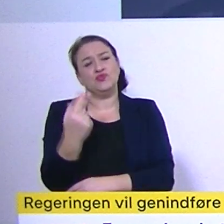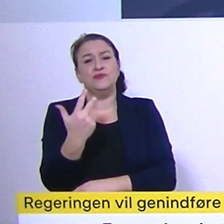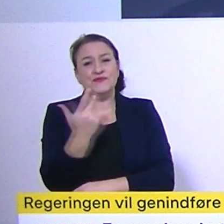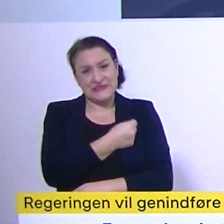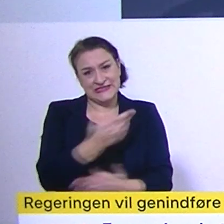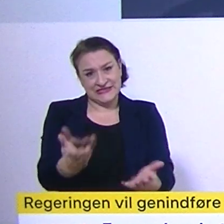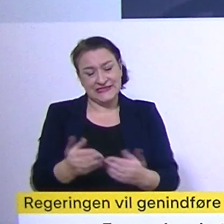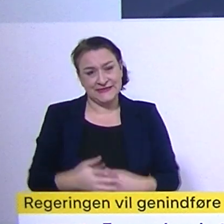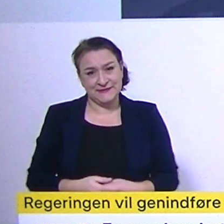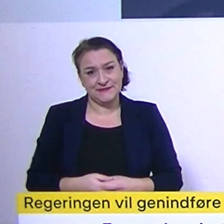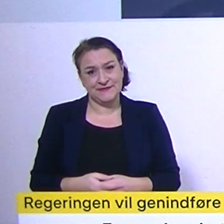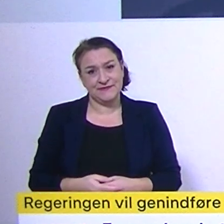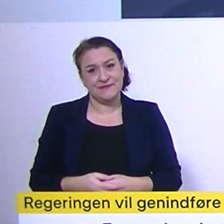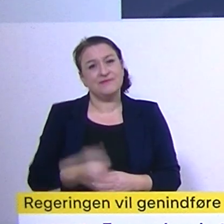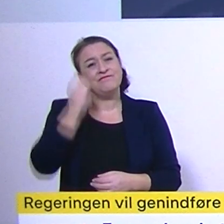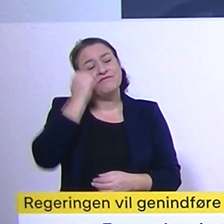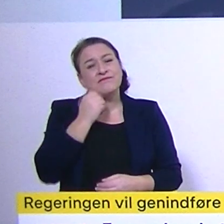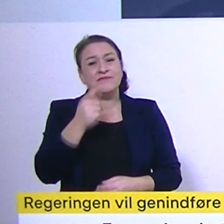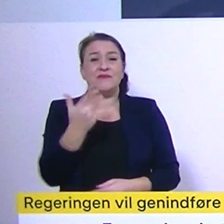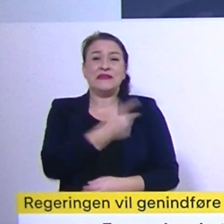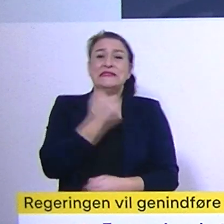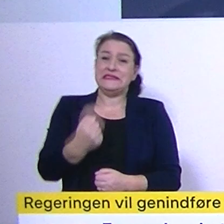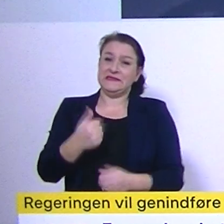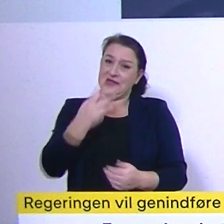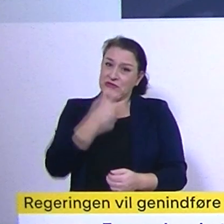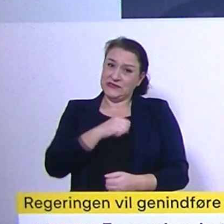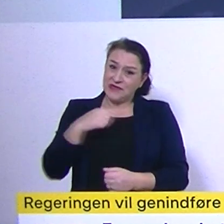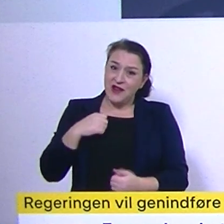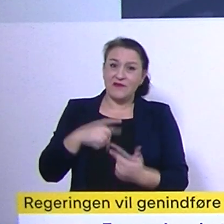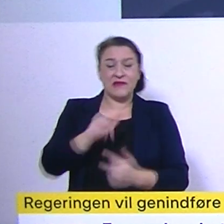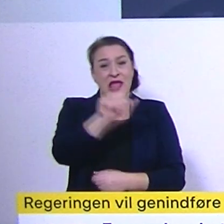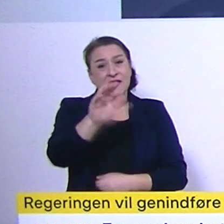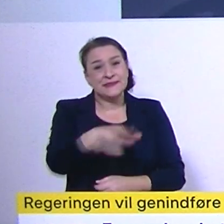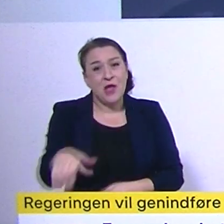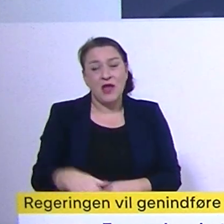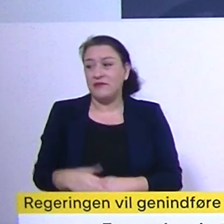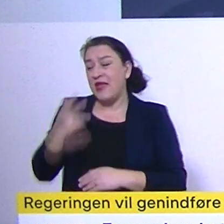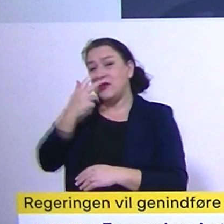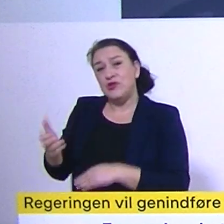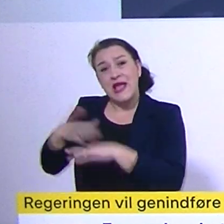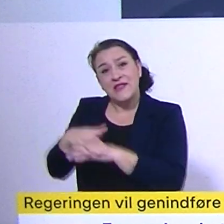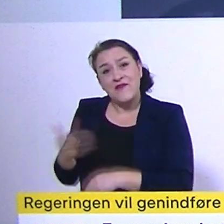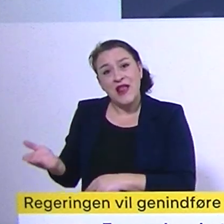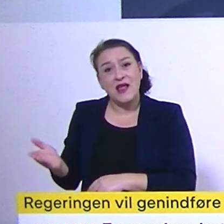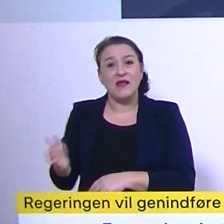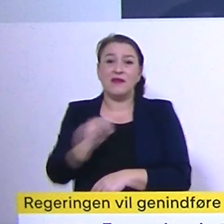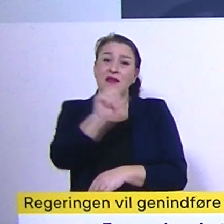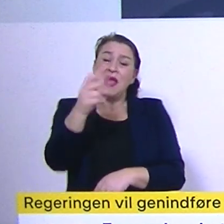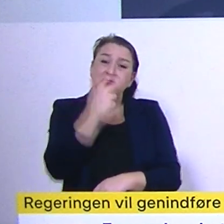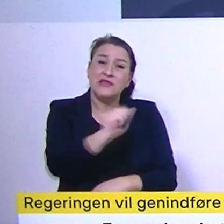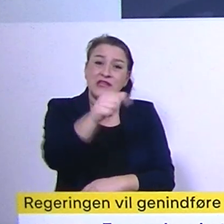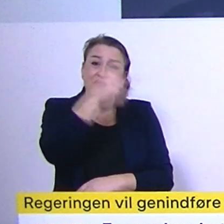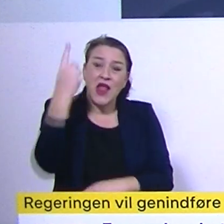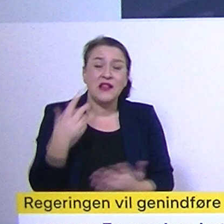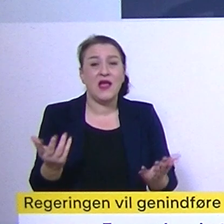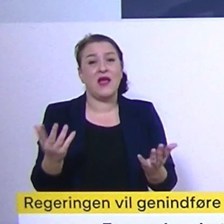Gør det for jeres egen skyld. Gør det for jeres børns skyld. Ja, det er bare 15 kilometer vægt. Det er så